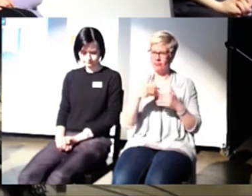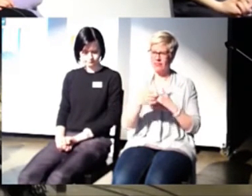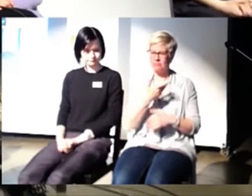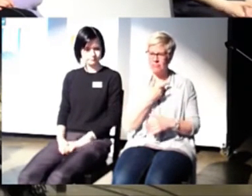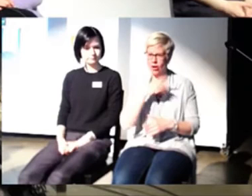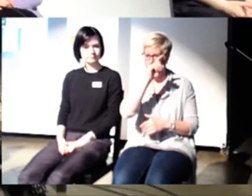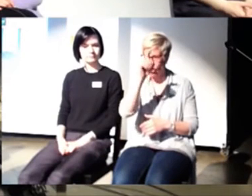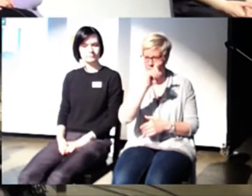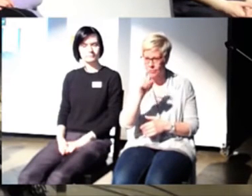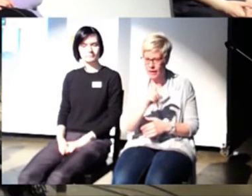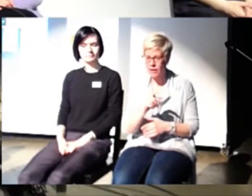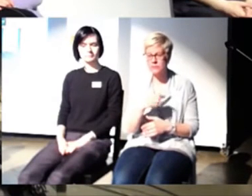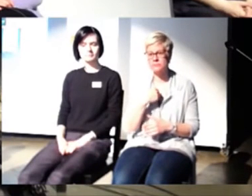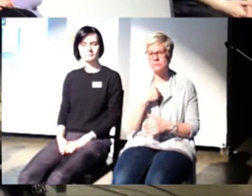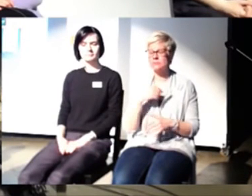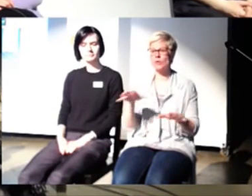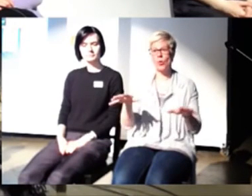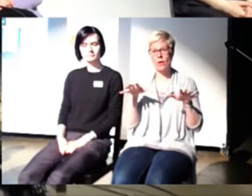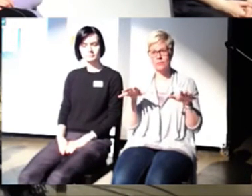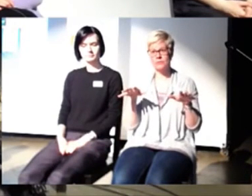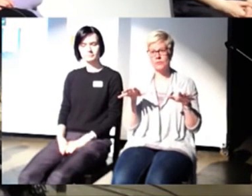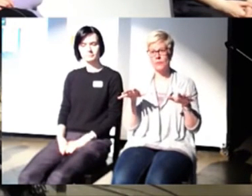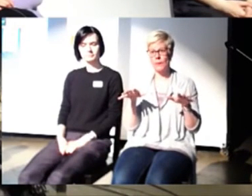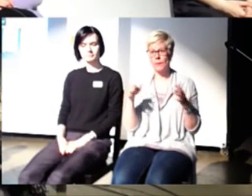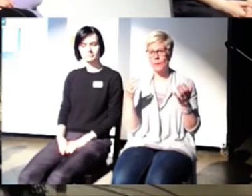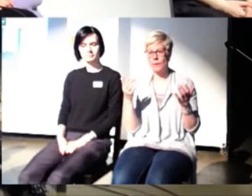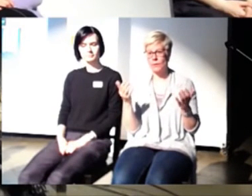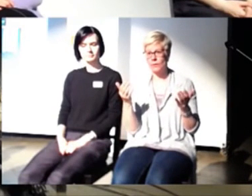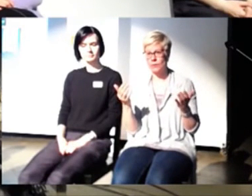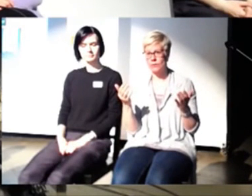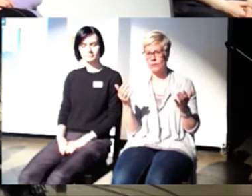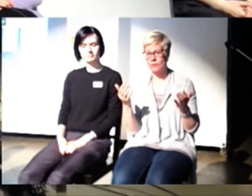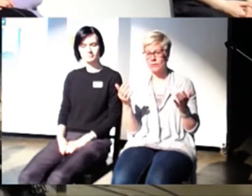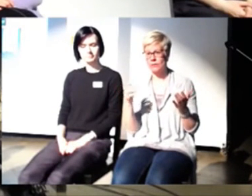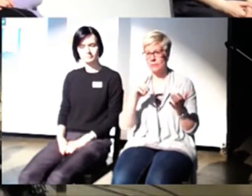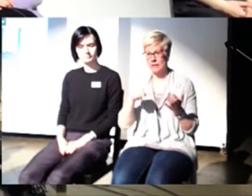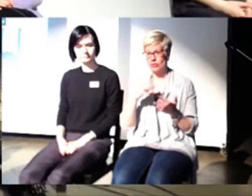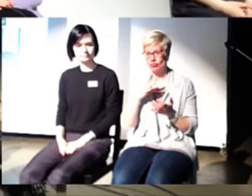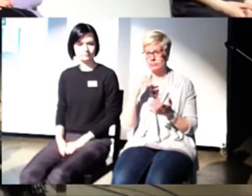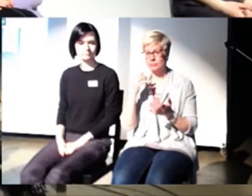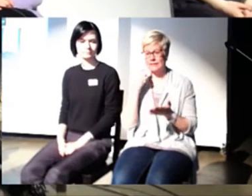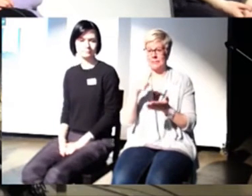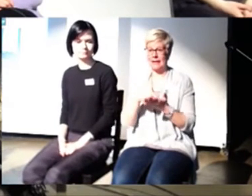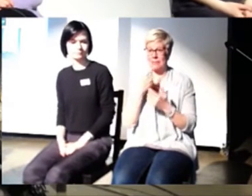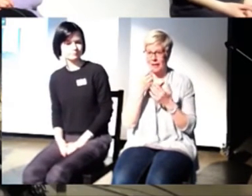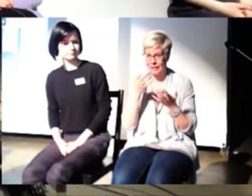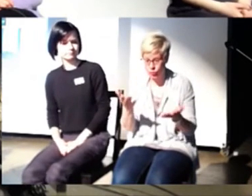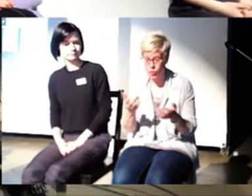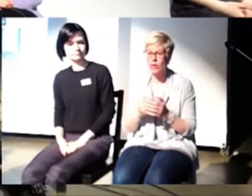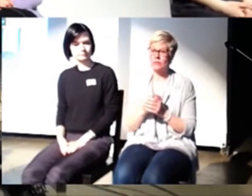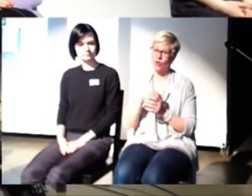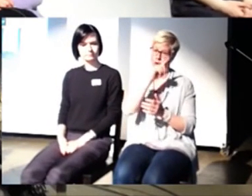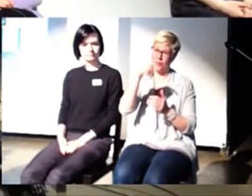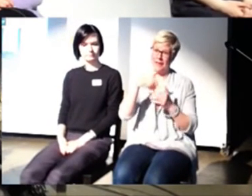olin ihan yllättynyt, että meitä on edes mainittu esimerkkinä. Mutta tässä tulee nyt vielä